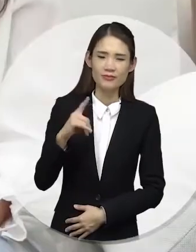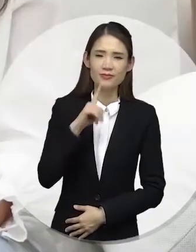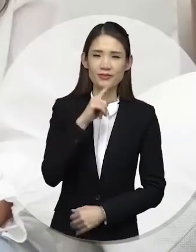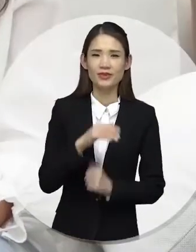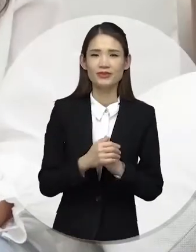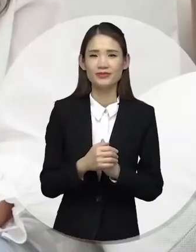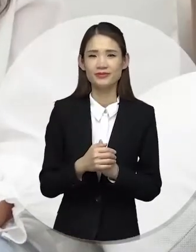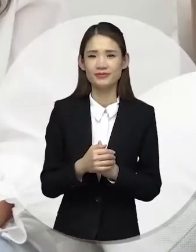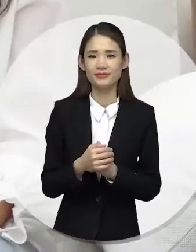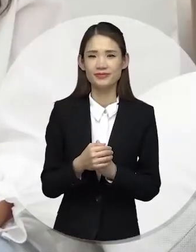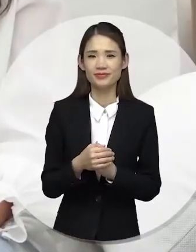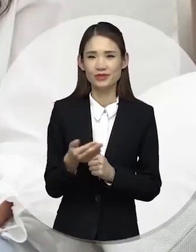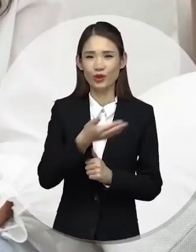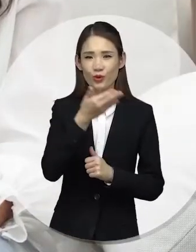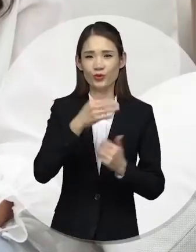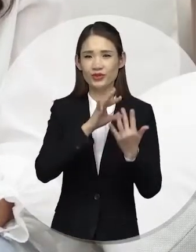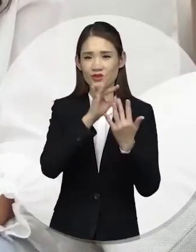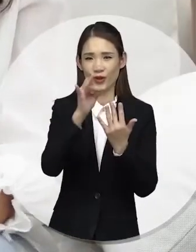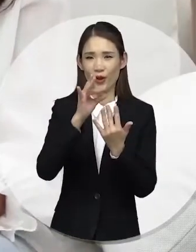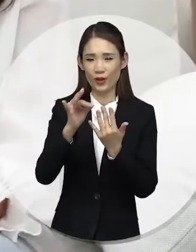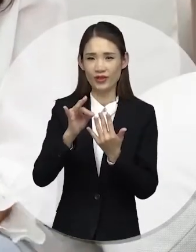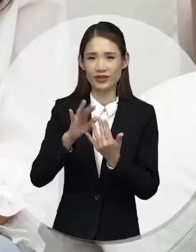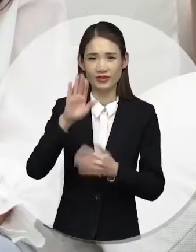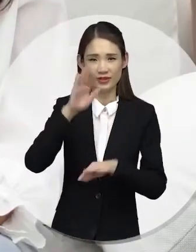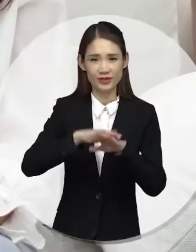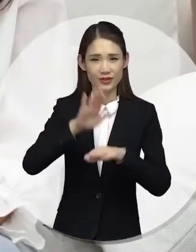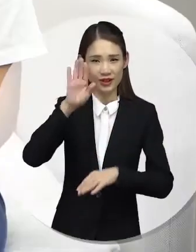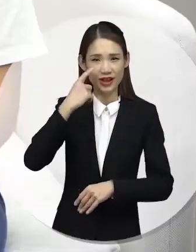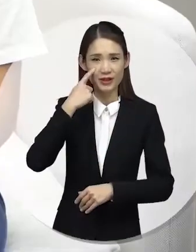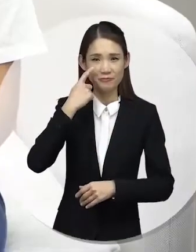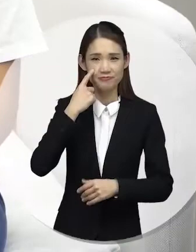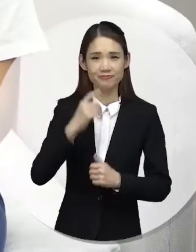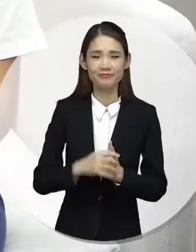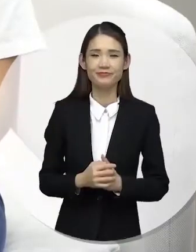건드네요. 여러분들은 어떤 선택을 할지도 궁금하시네요.